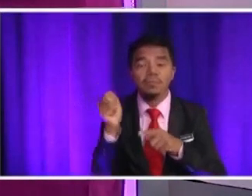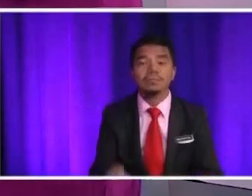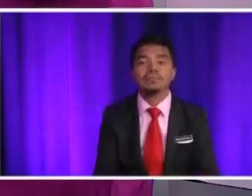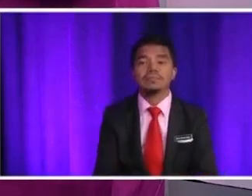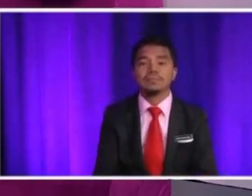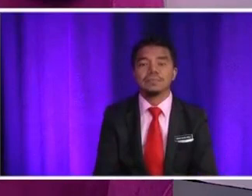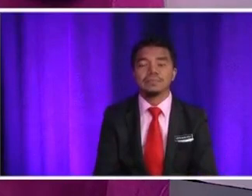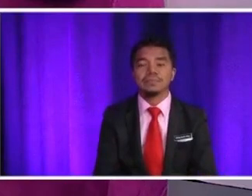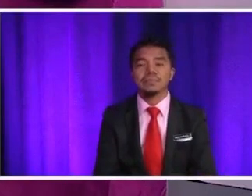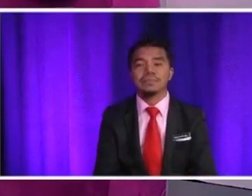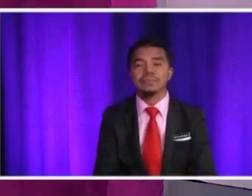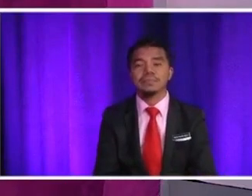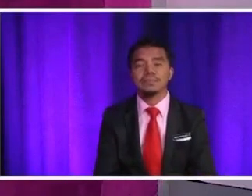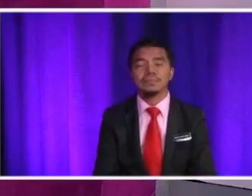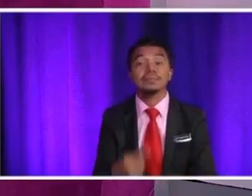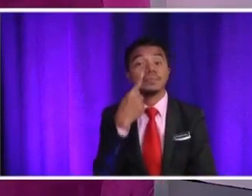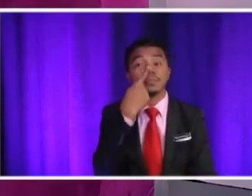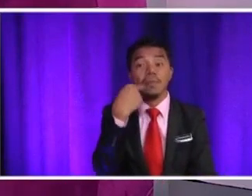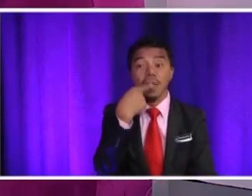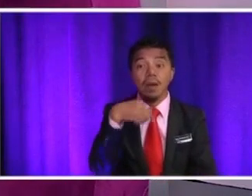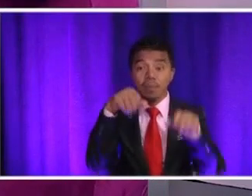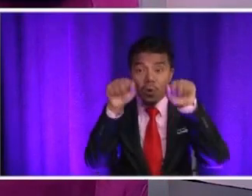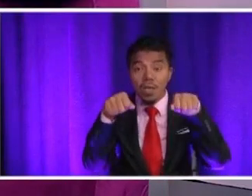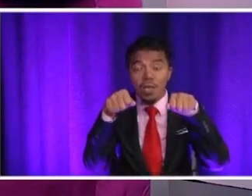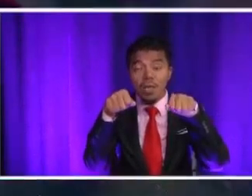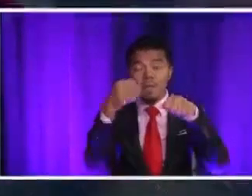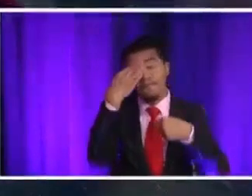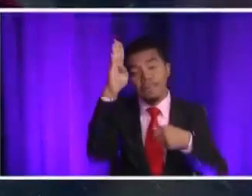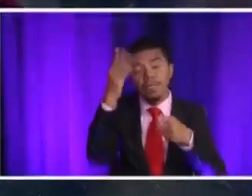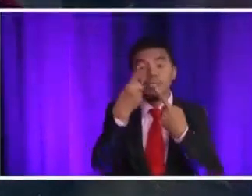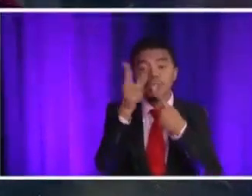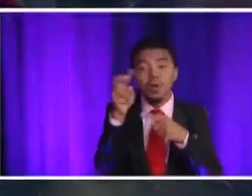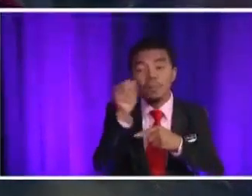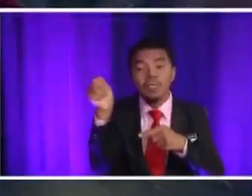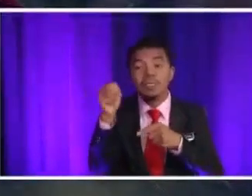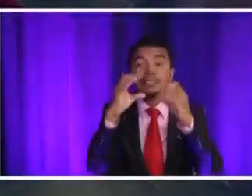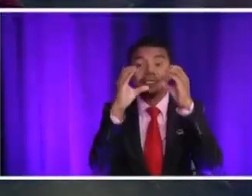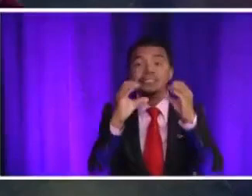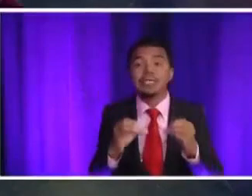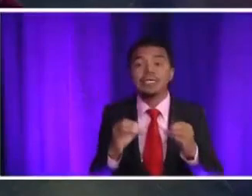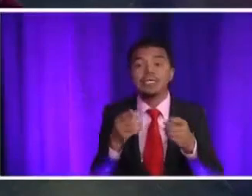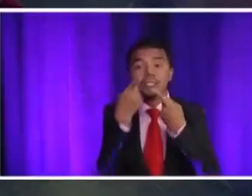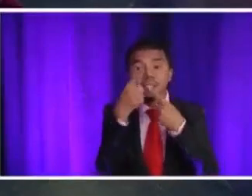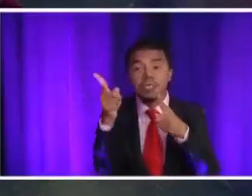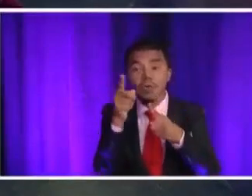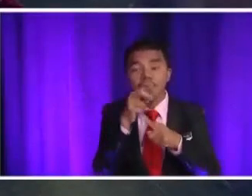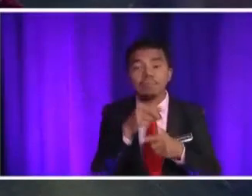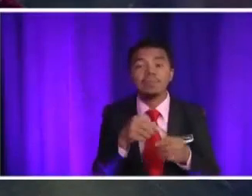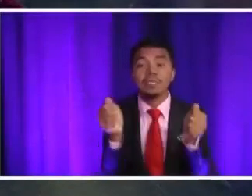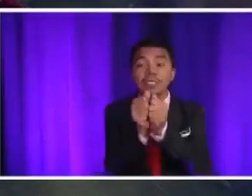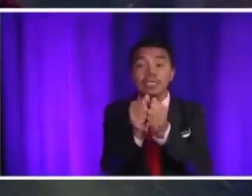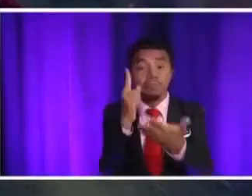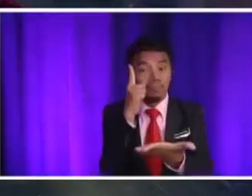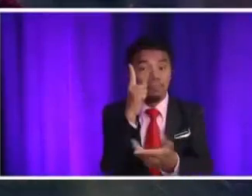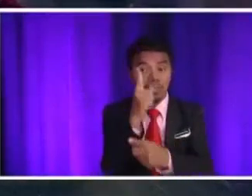boleh siapa-siapa dekat sini berikan jawapan. Cara kita nak menjawab pula dalam kertas peperiksaan kita kalau